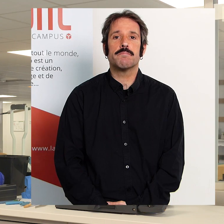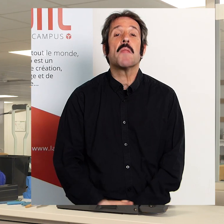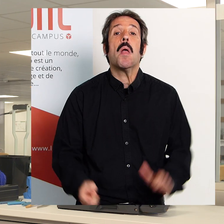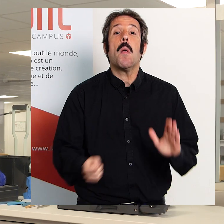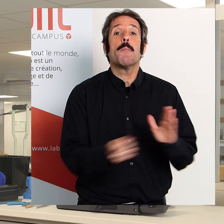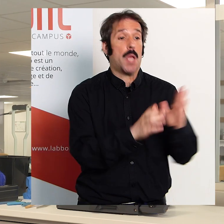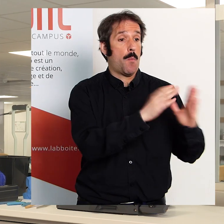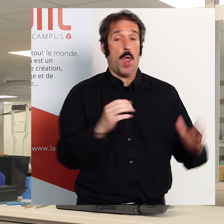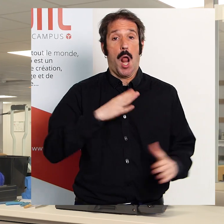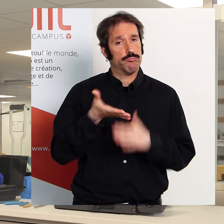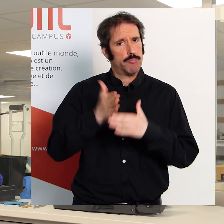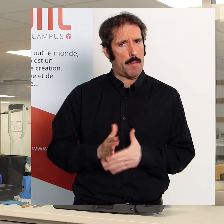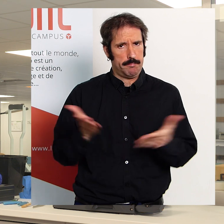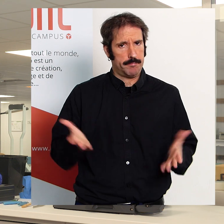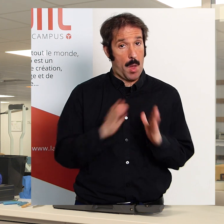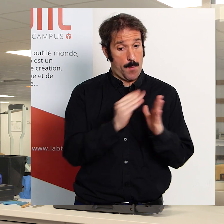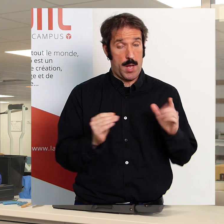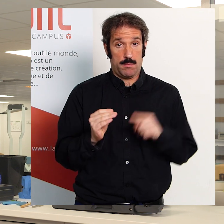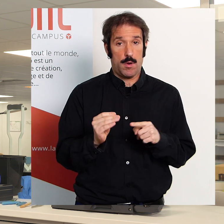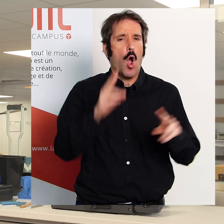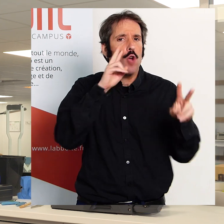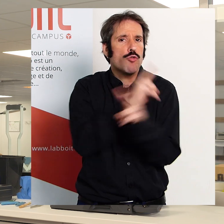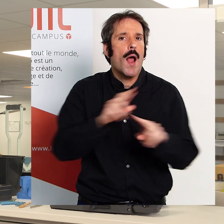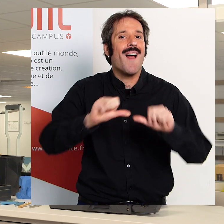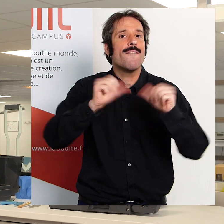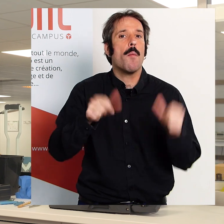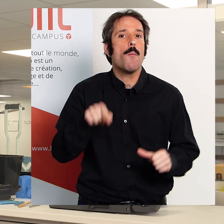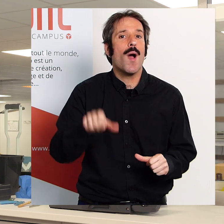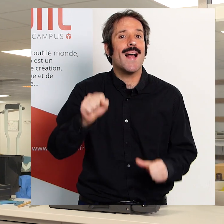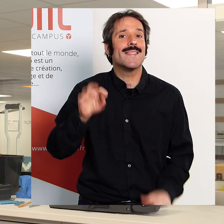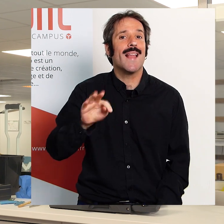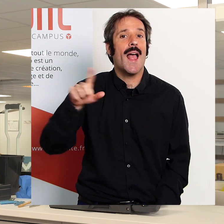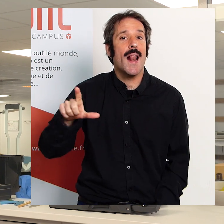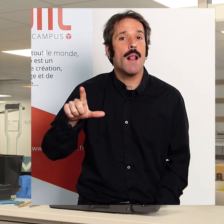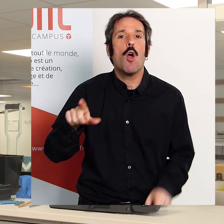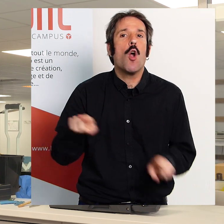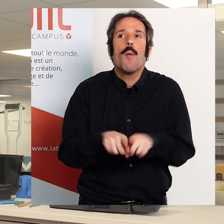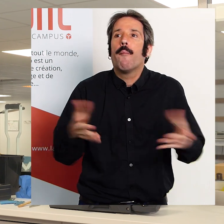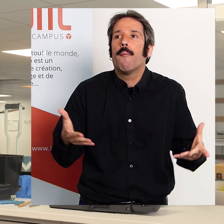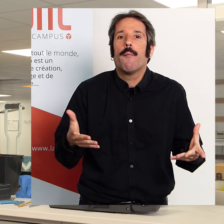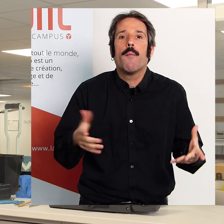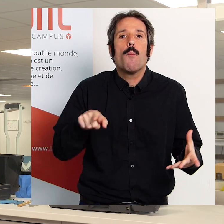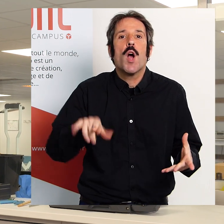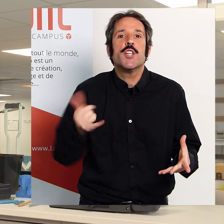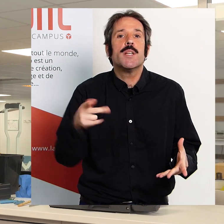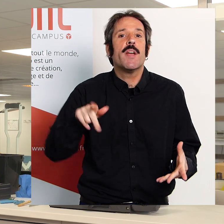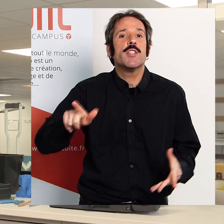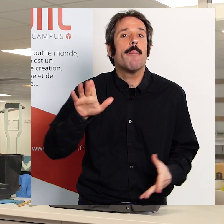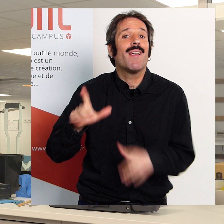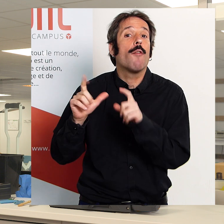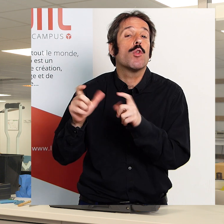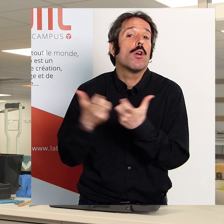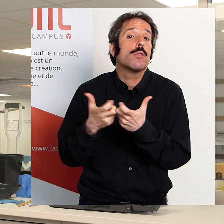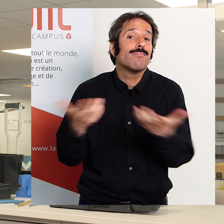Alors, une fois que vous disposez d'un modèle, ce modèle d'ailleurs est généralement au format .stl, un peu comme le